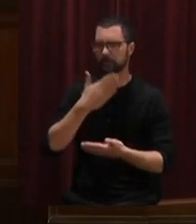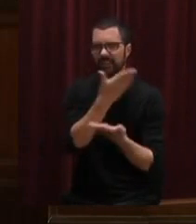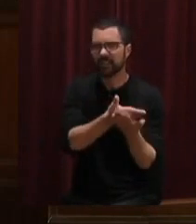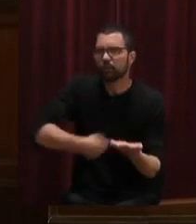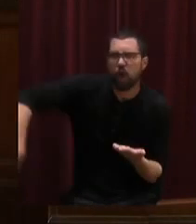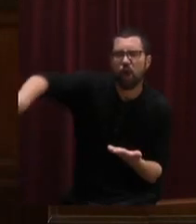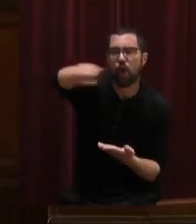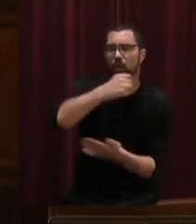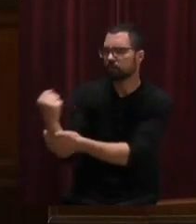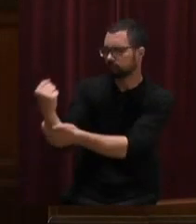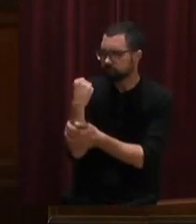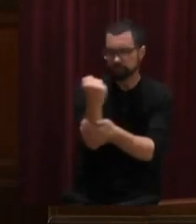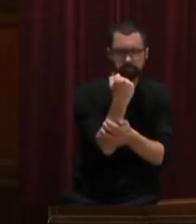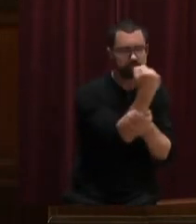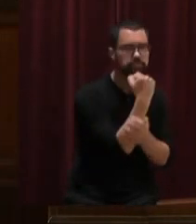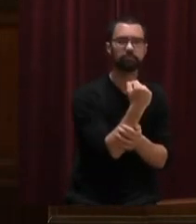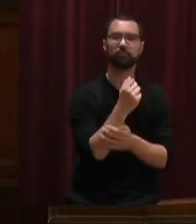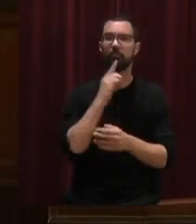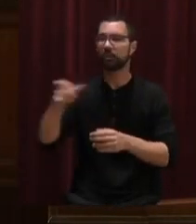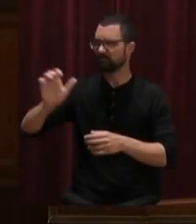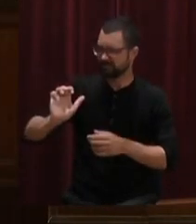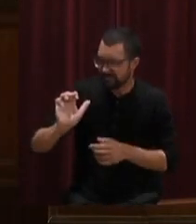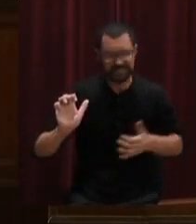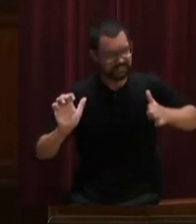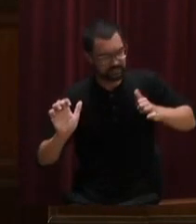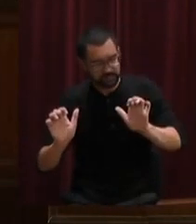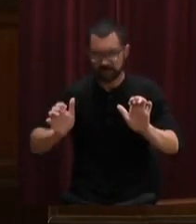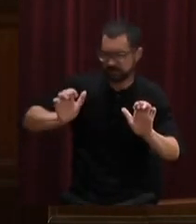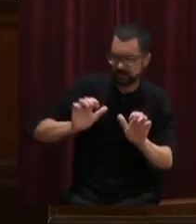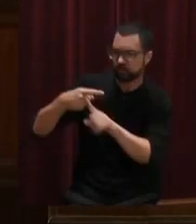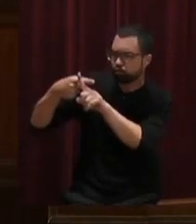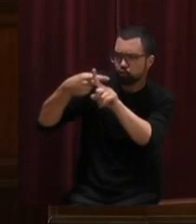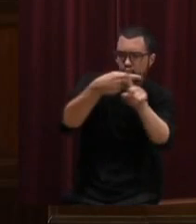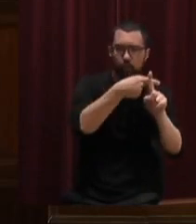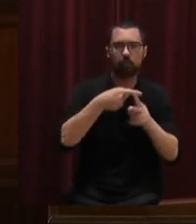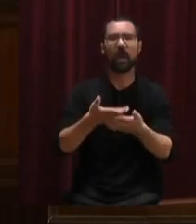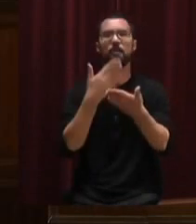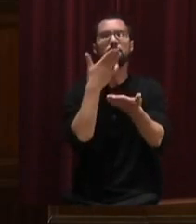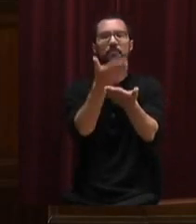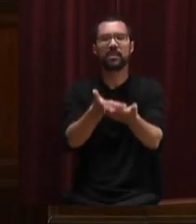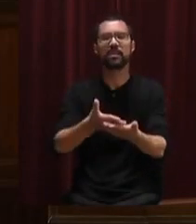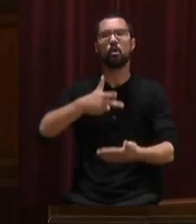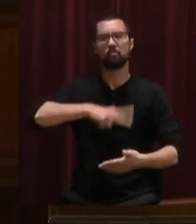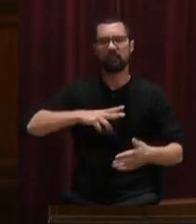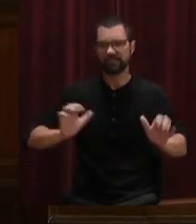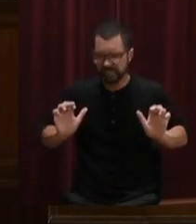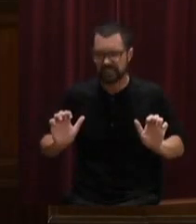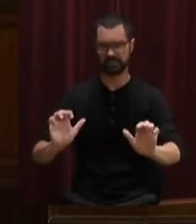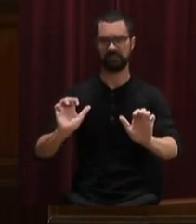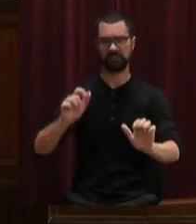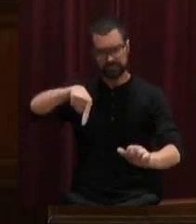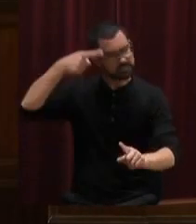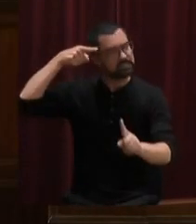idea compta i cada braç empeny. Els anima a unir les seves forces en aquesta causa, de la qual depèn la qualitat de